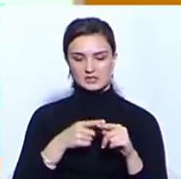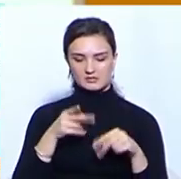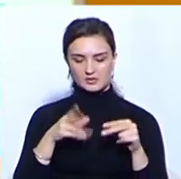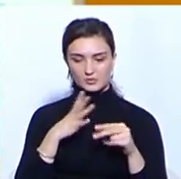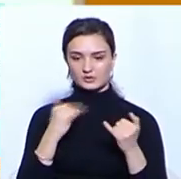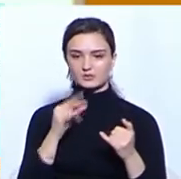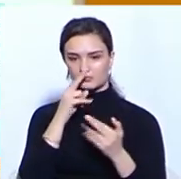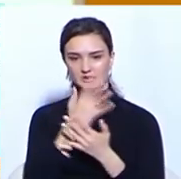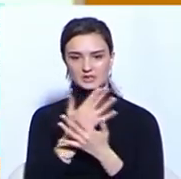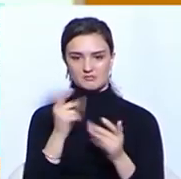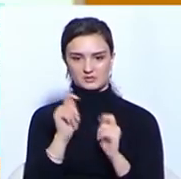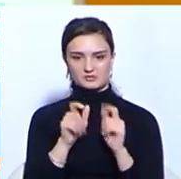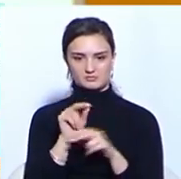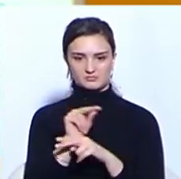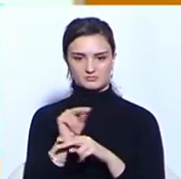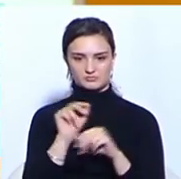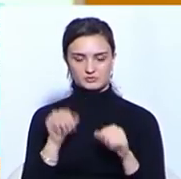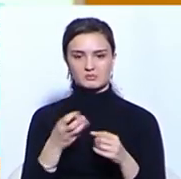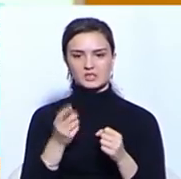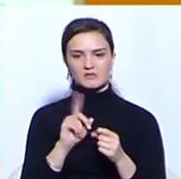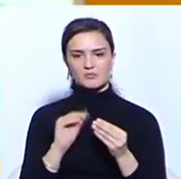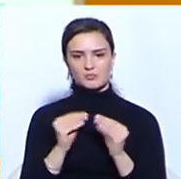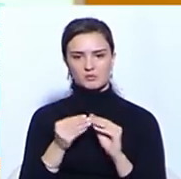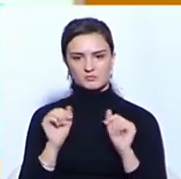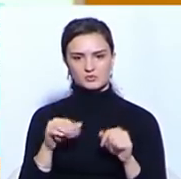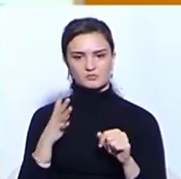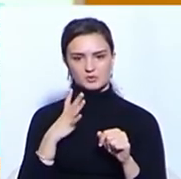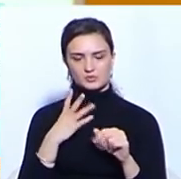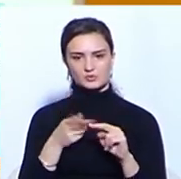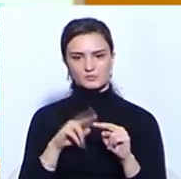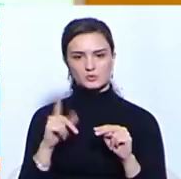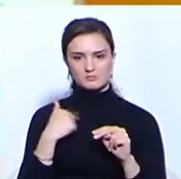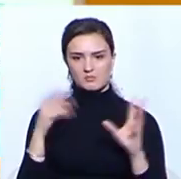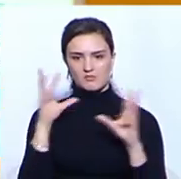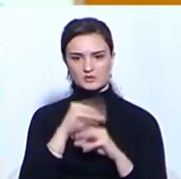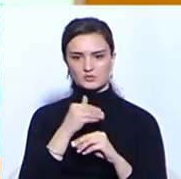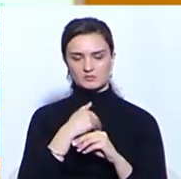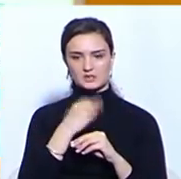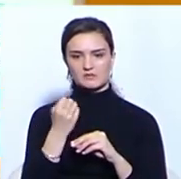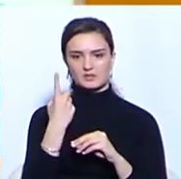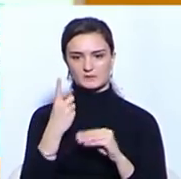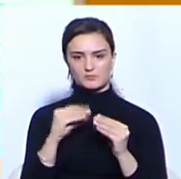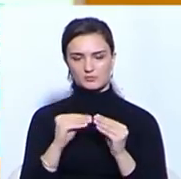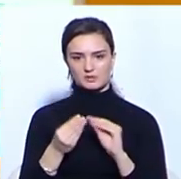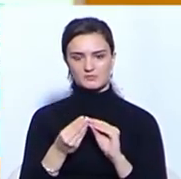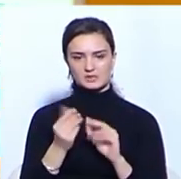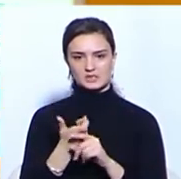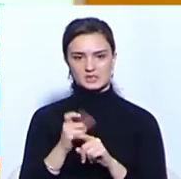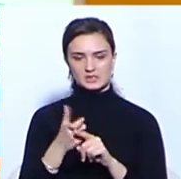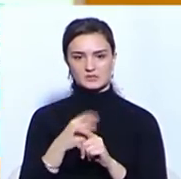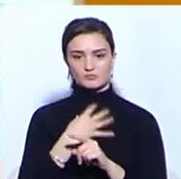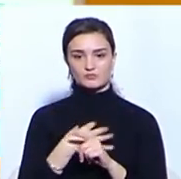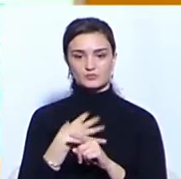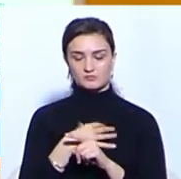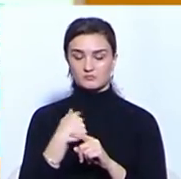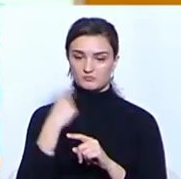დღეს მედიკამენტით მუშაობთ. კიდევ რა პრობლემა შეიძლება დავასახელოთ, იმიტომ რომ მე მინდა მოვასწროთ კიდევ ერთი პრობლემა, რომელიც ძალიან